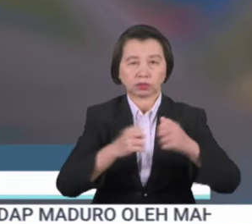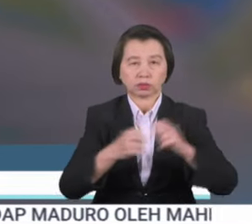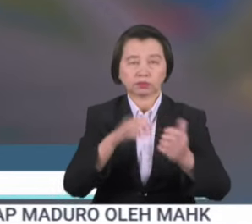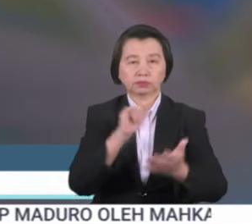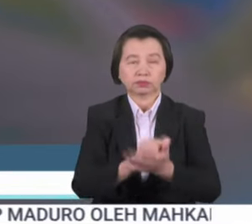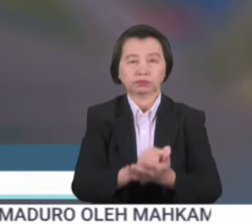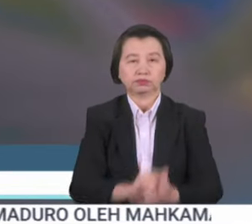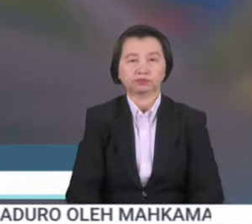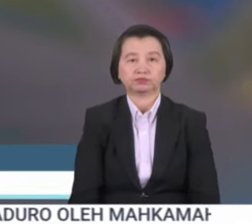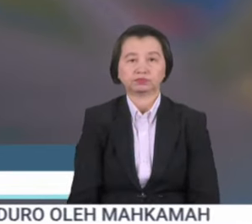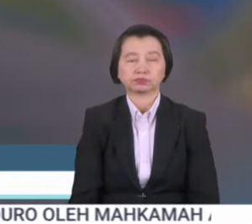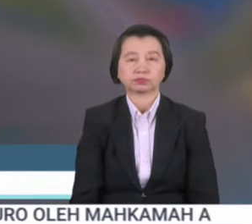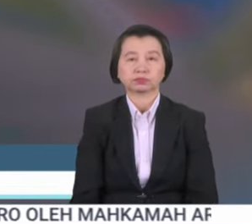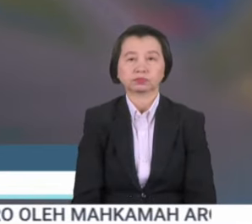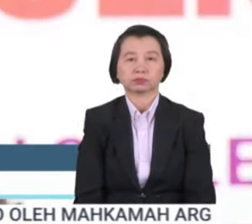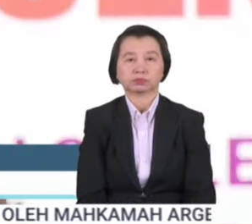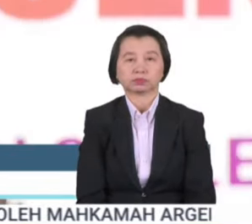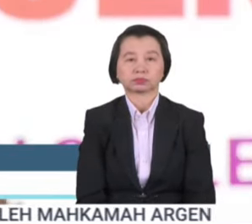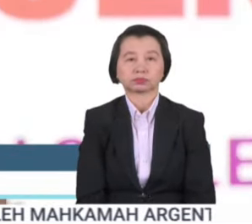itu.